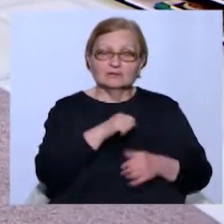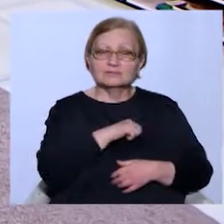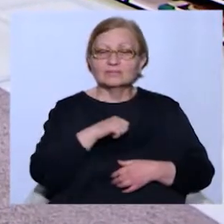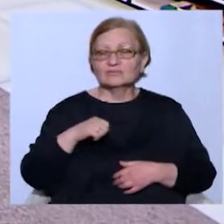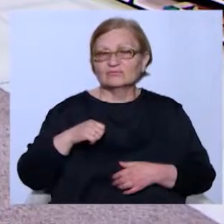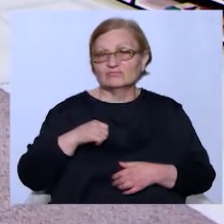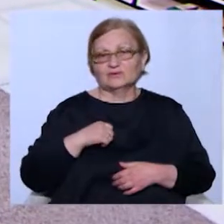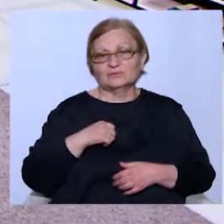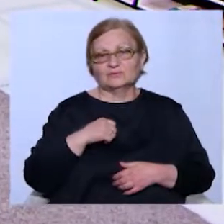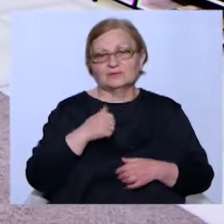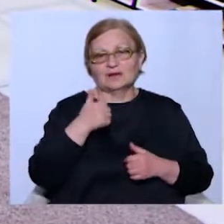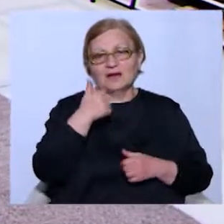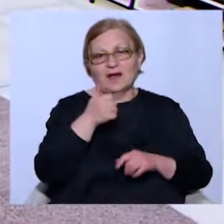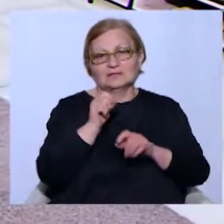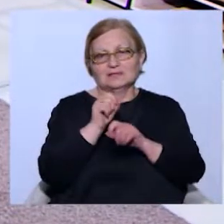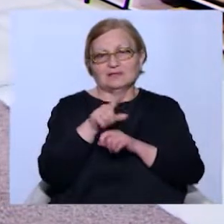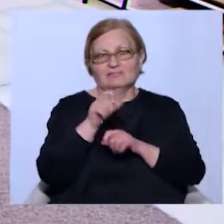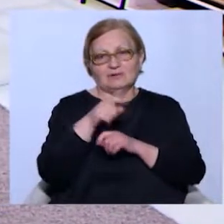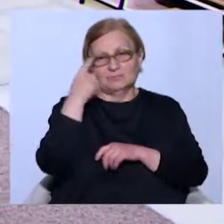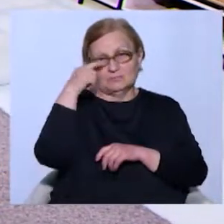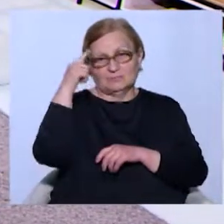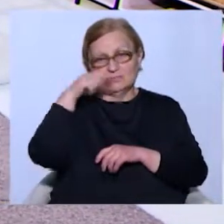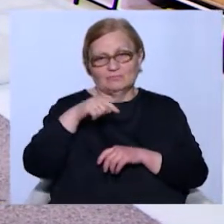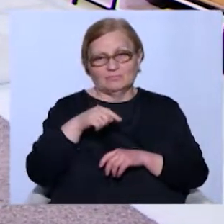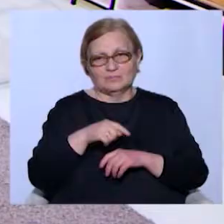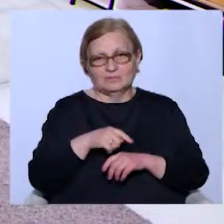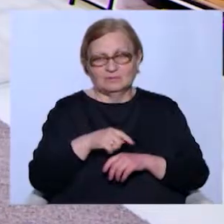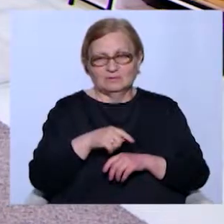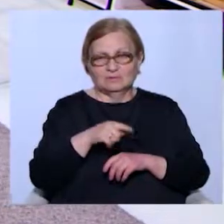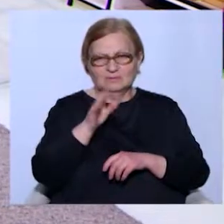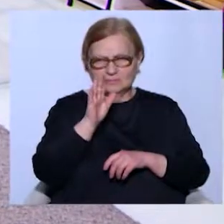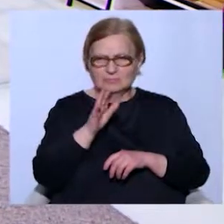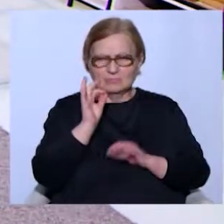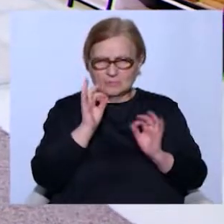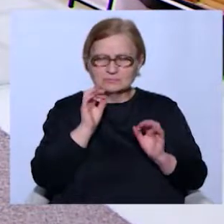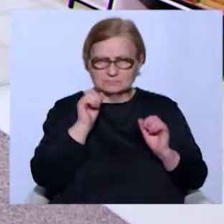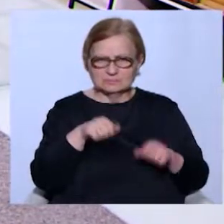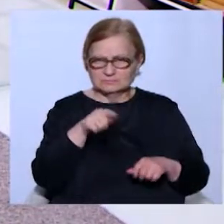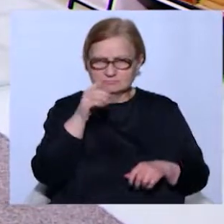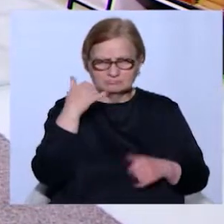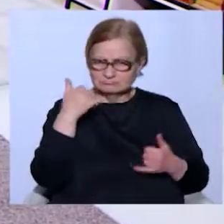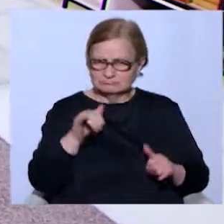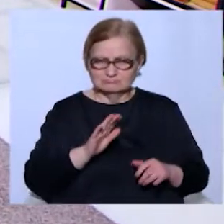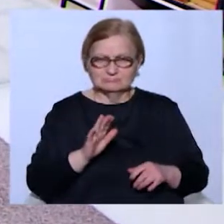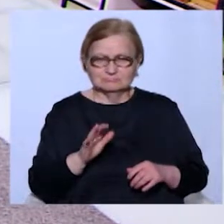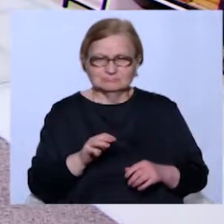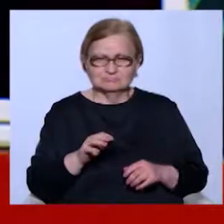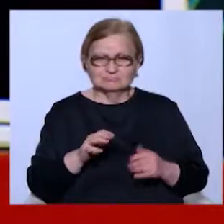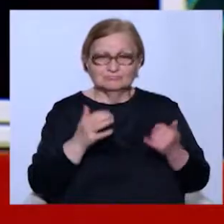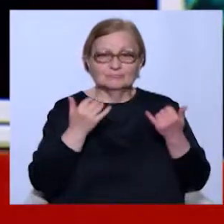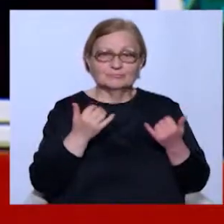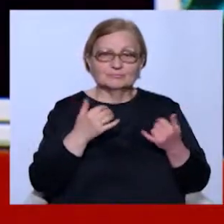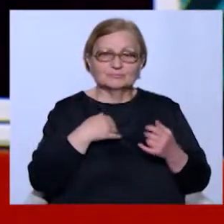შეგვიძლია კარგი დავალებები მოვიფიქროთ. გაგიკვირდათ? არა, მართლა შეგვიძლია. ამისთვის დღეს